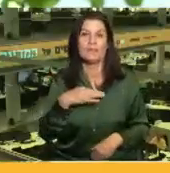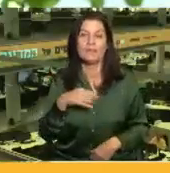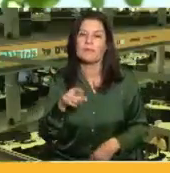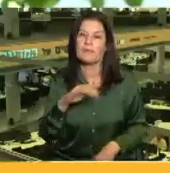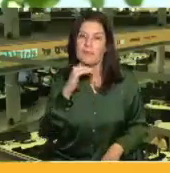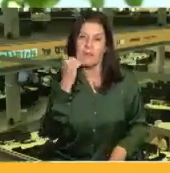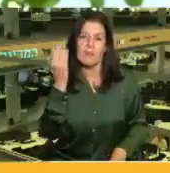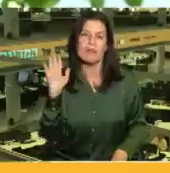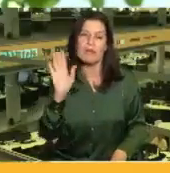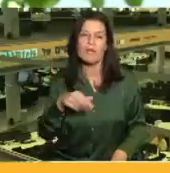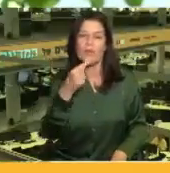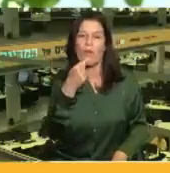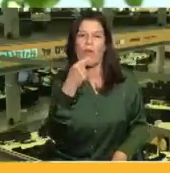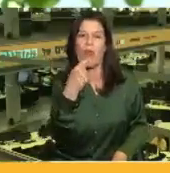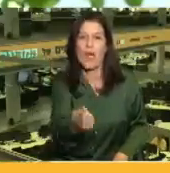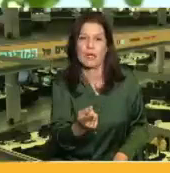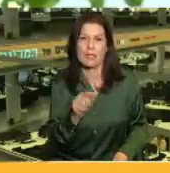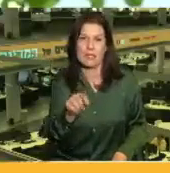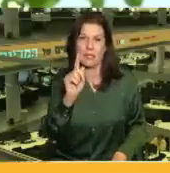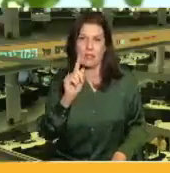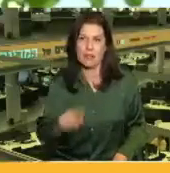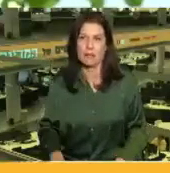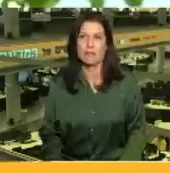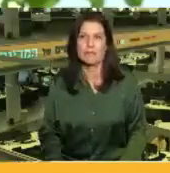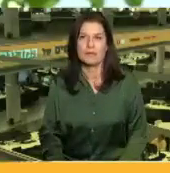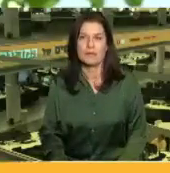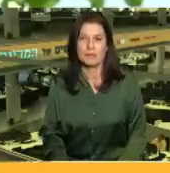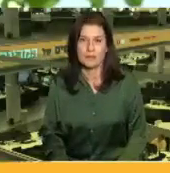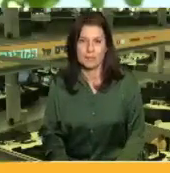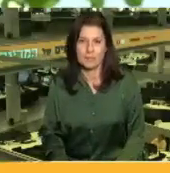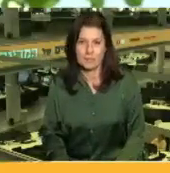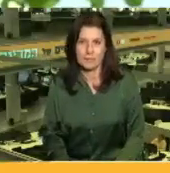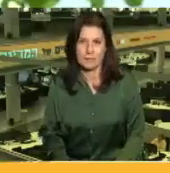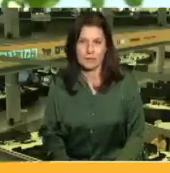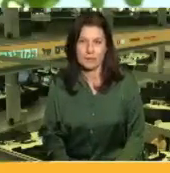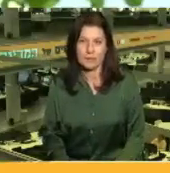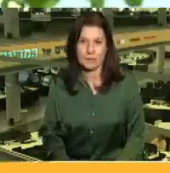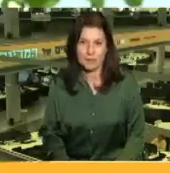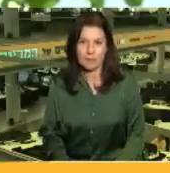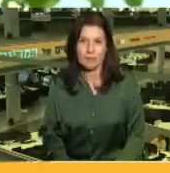מספיק רק שאמרנו את זה. אחלה, תתני לנו שתי שעות. אה, ניתן לכם. כן? תתני? איזה כיף.